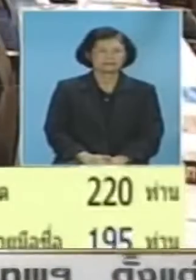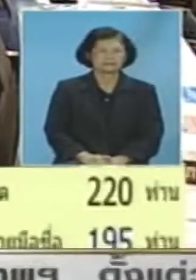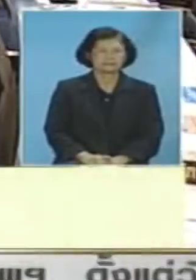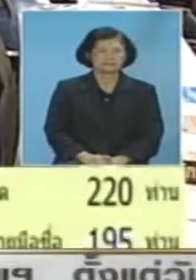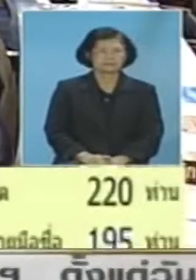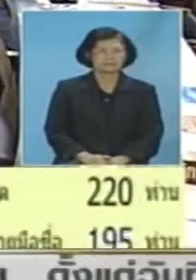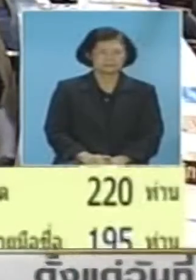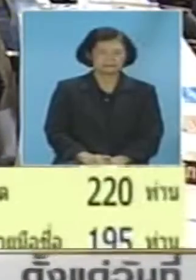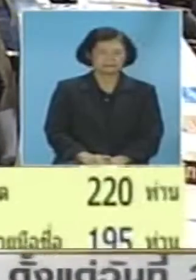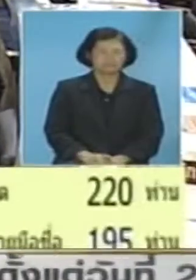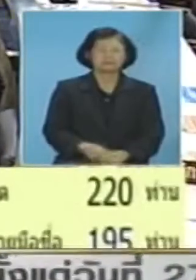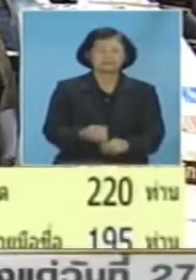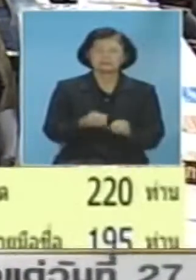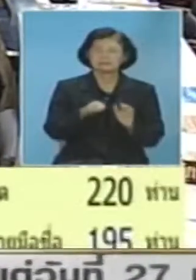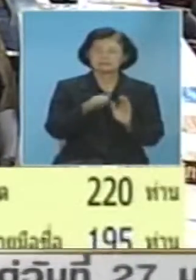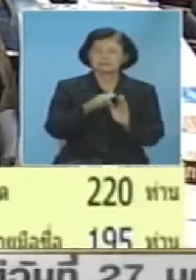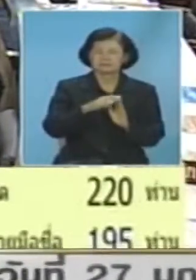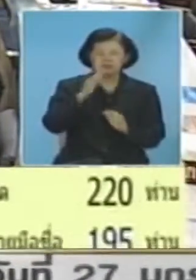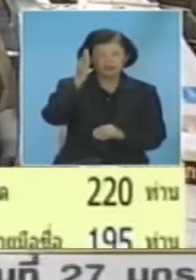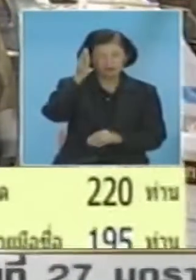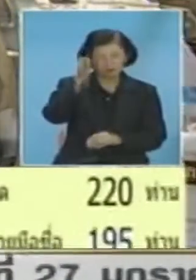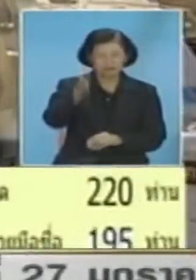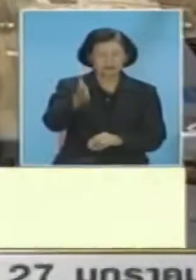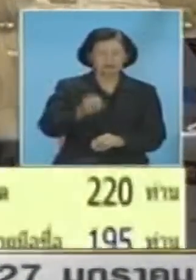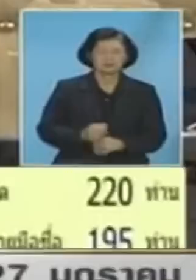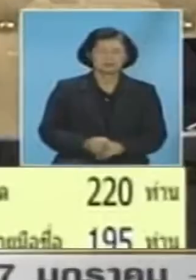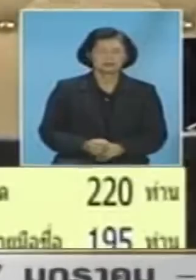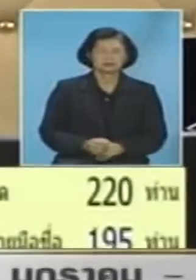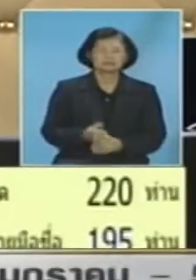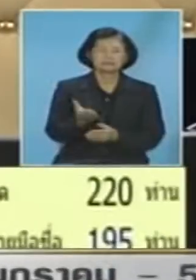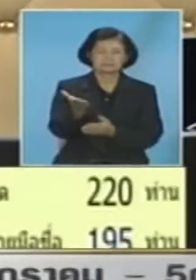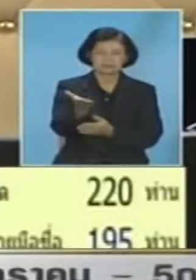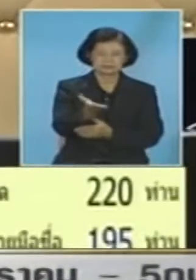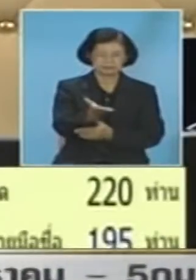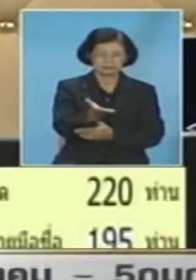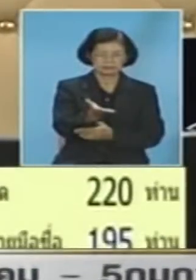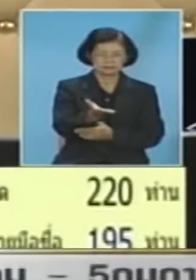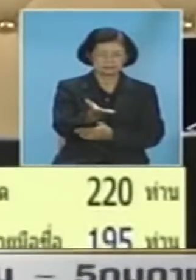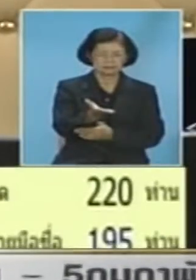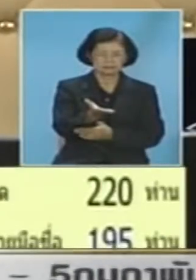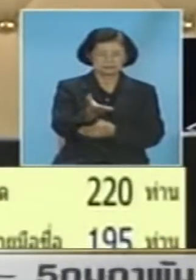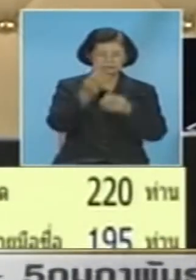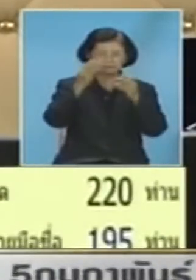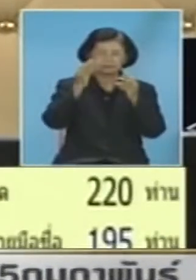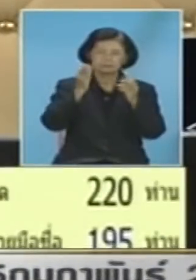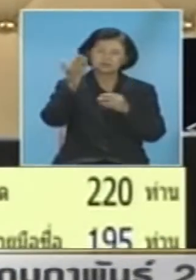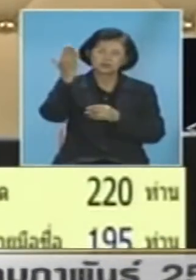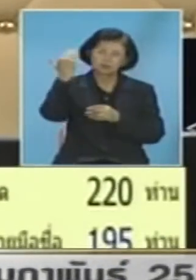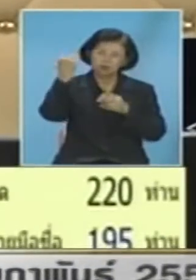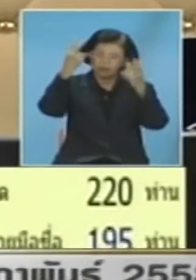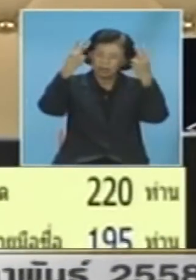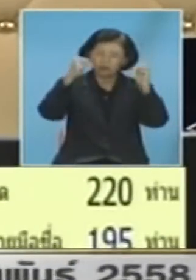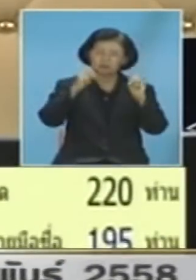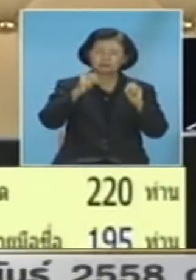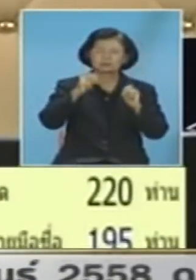ครับลำดับถัดไปขอเชิญท่านอดีตนายกรัฐมนตรีท่านยิ่